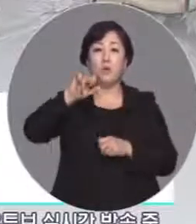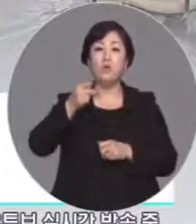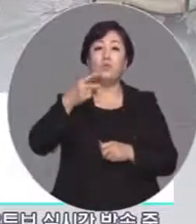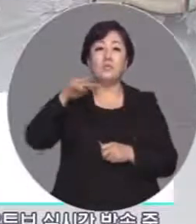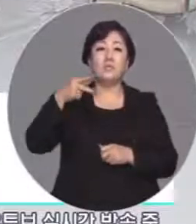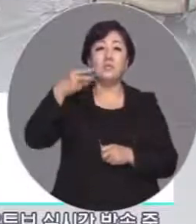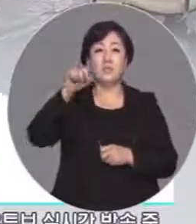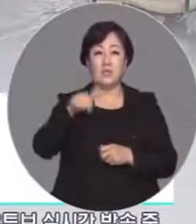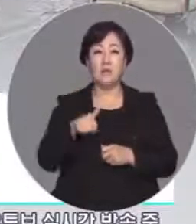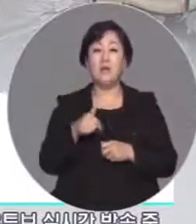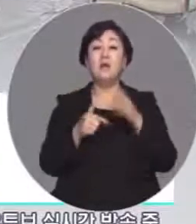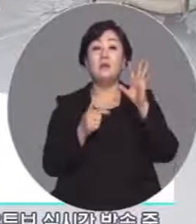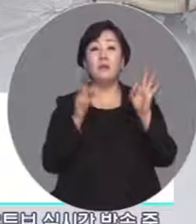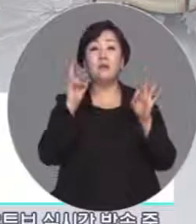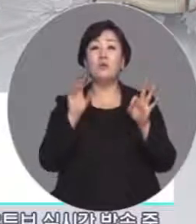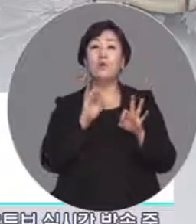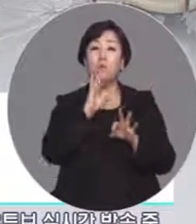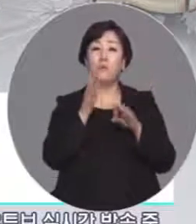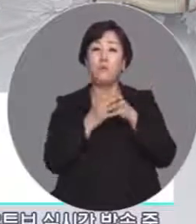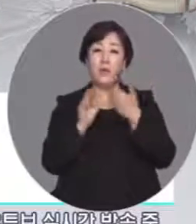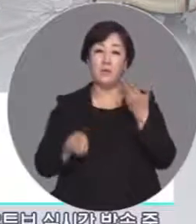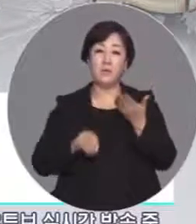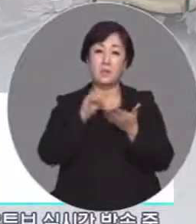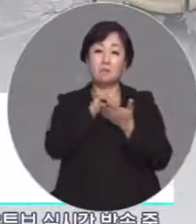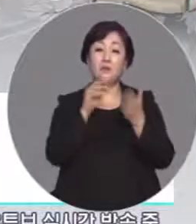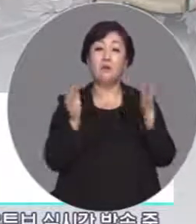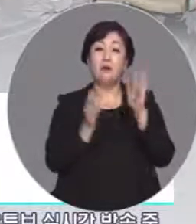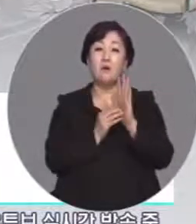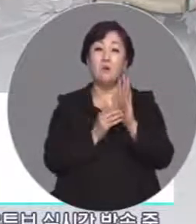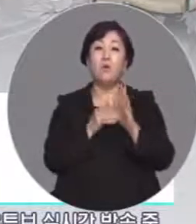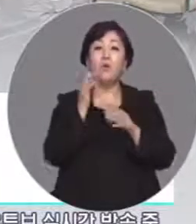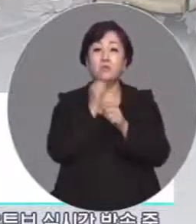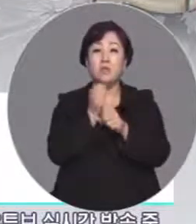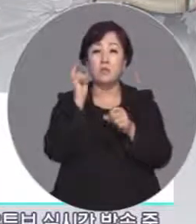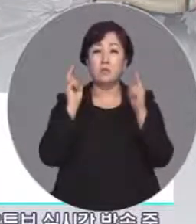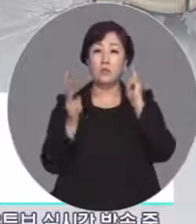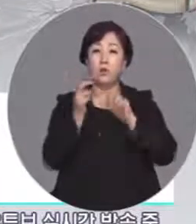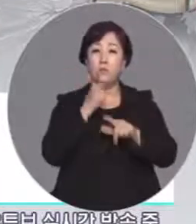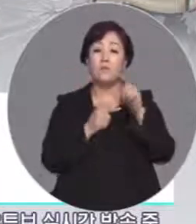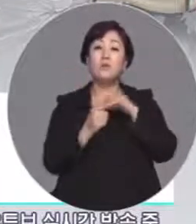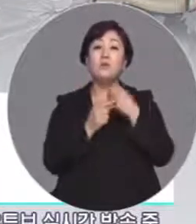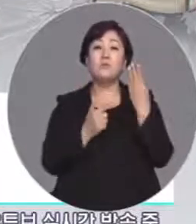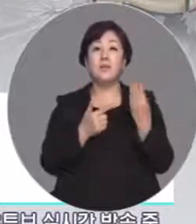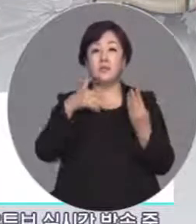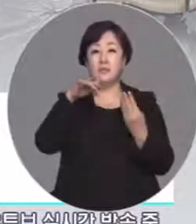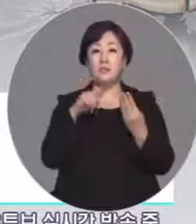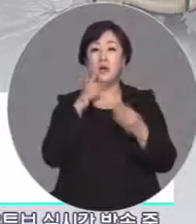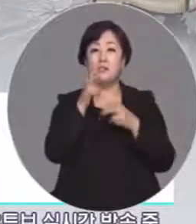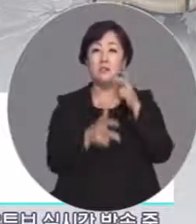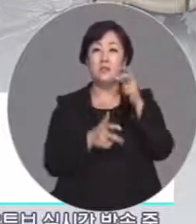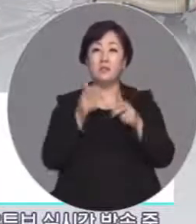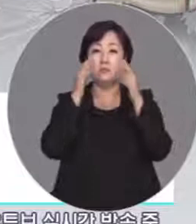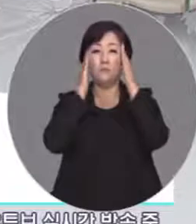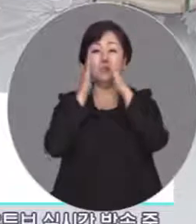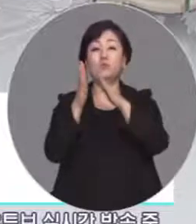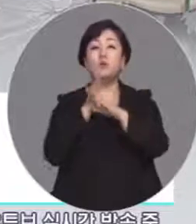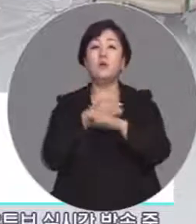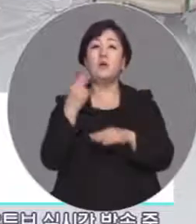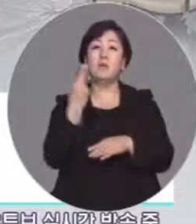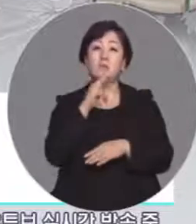상장 업체는 10개 그치고 있습니다. 특히 제조업 고도화와 4차 산업 기반 조성에 집중한